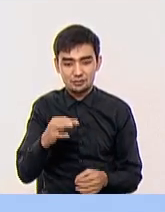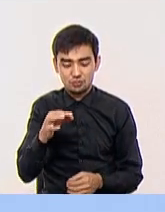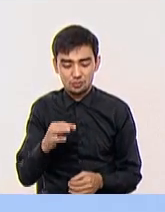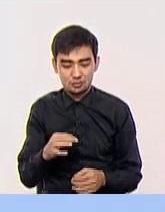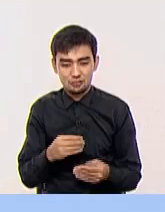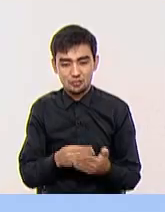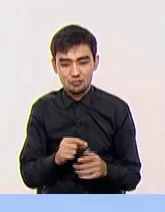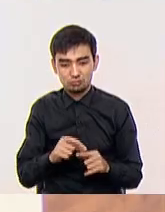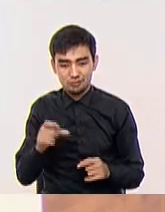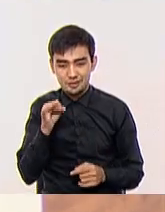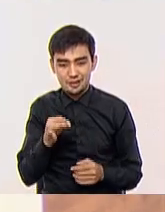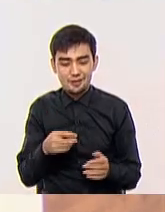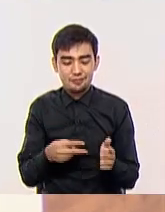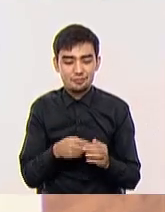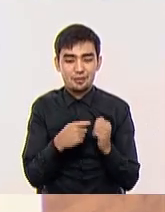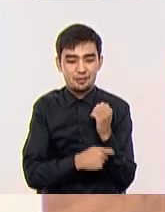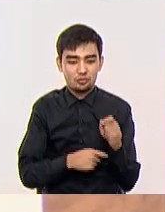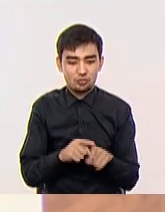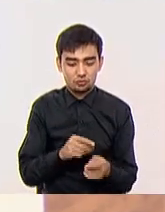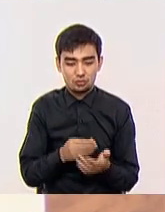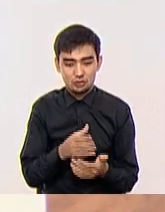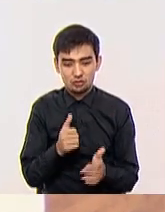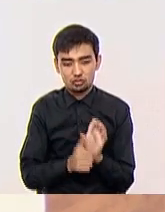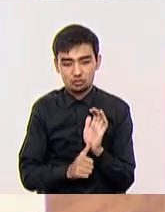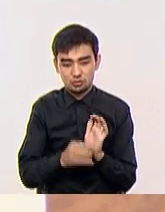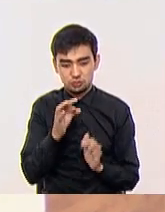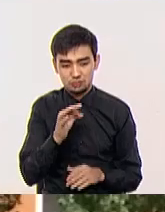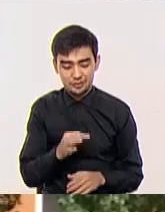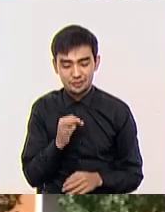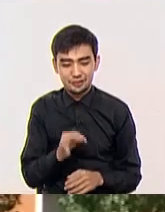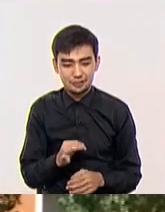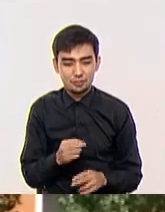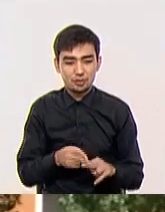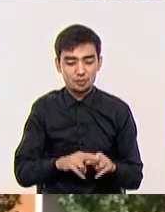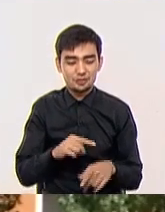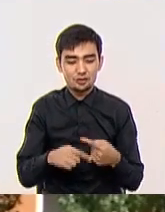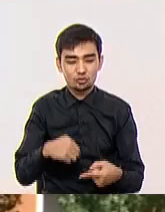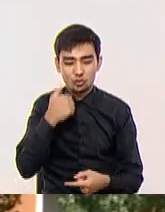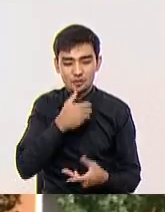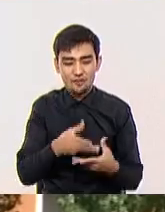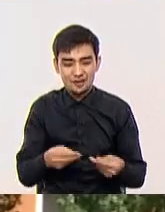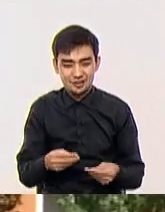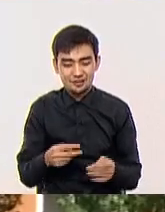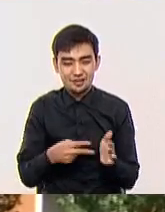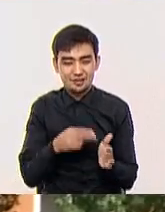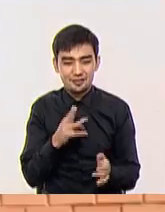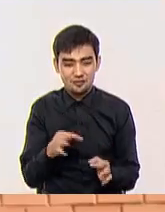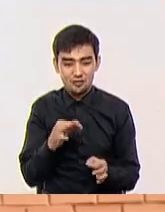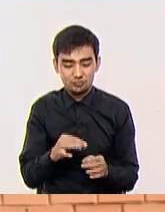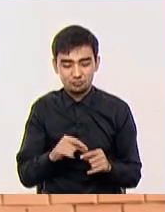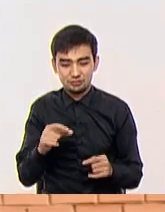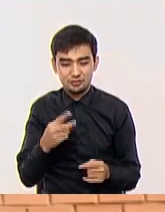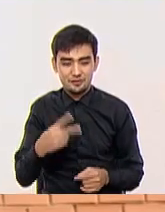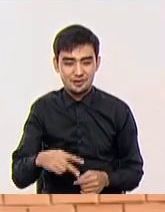К тому же растет стоимость материалов, в этот раз на 60%. Поэтому к весне следующего года рост цен на квартиры может